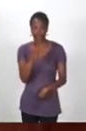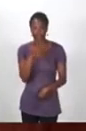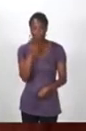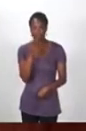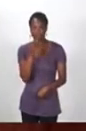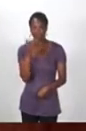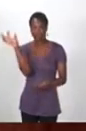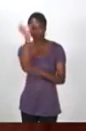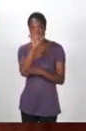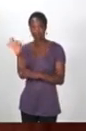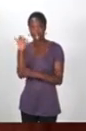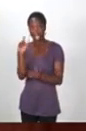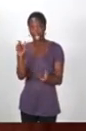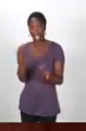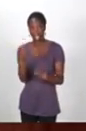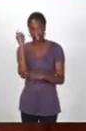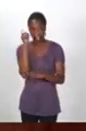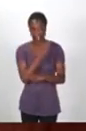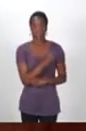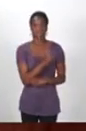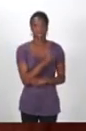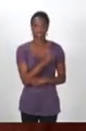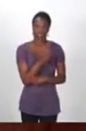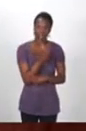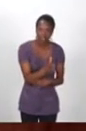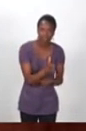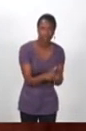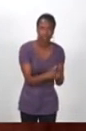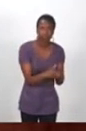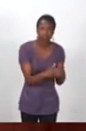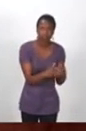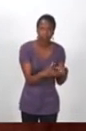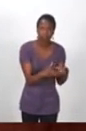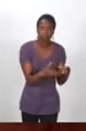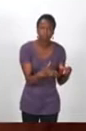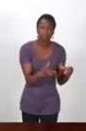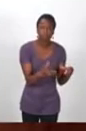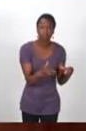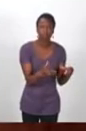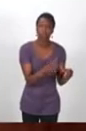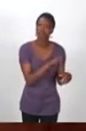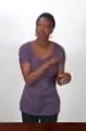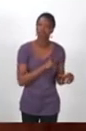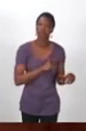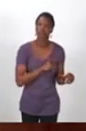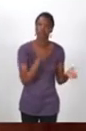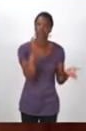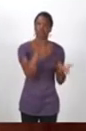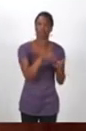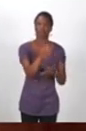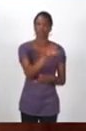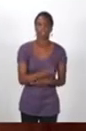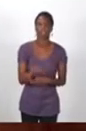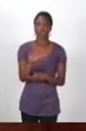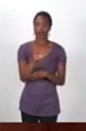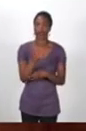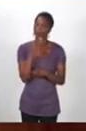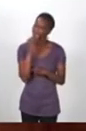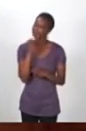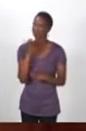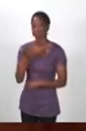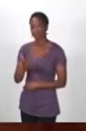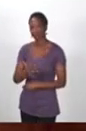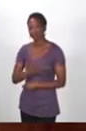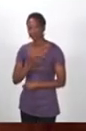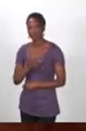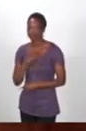France, alors qu'elle continue à se développer fortement dans le reste de l'Union européenne, il nous semble important que